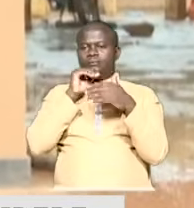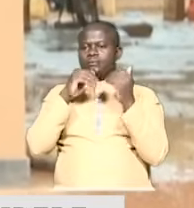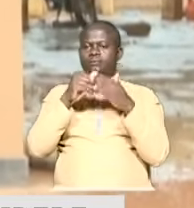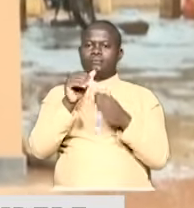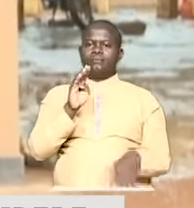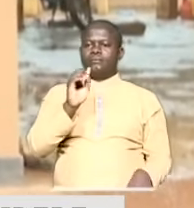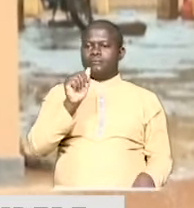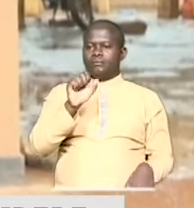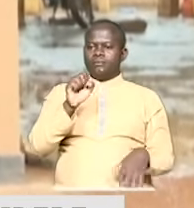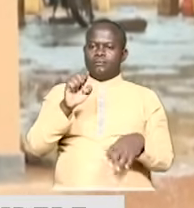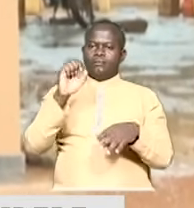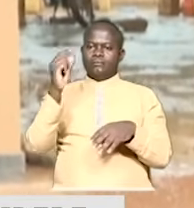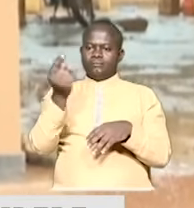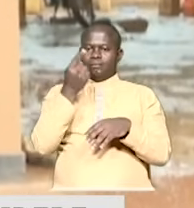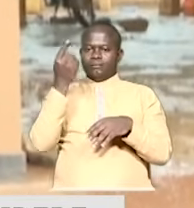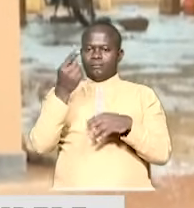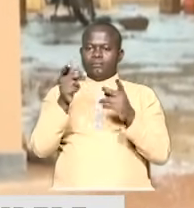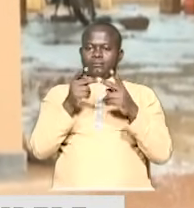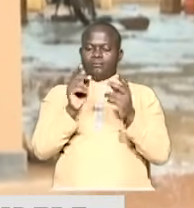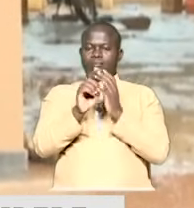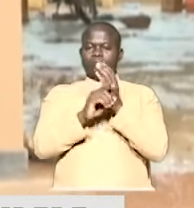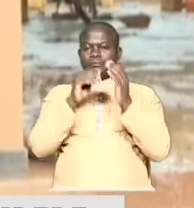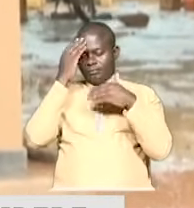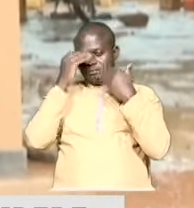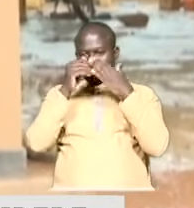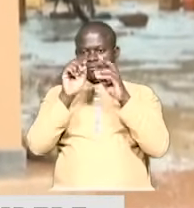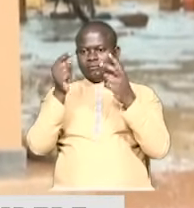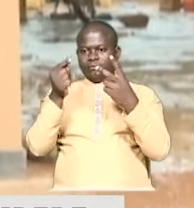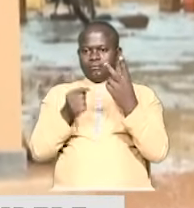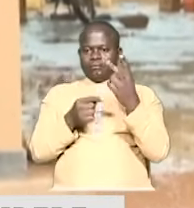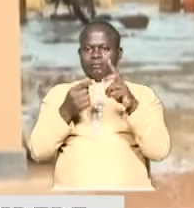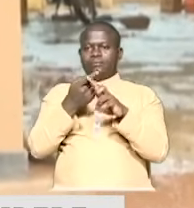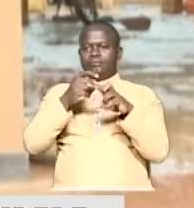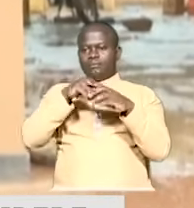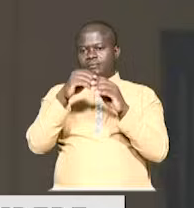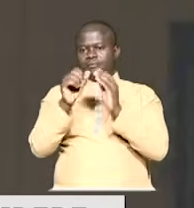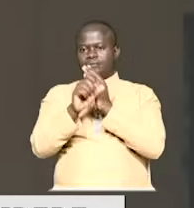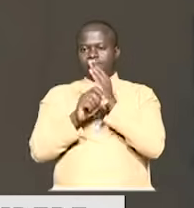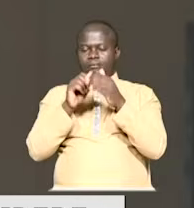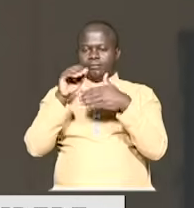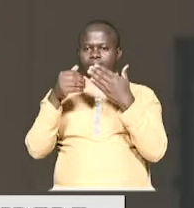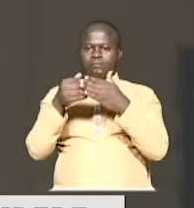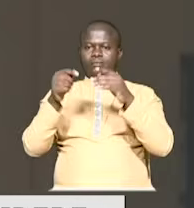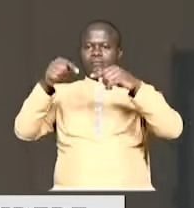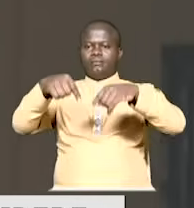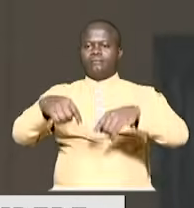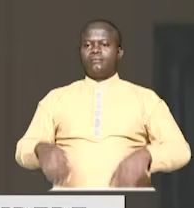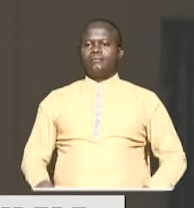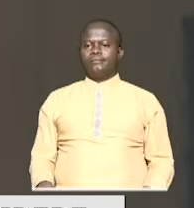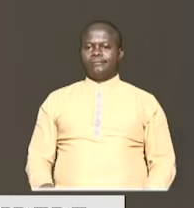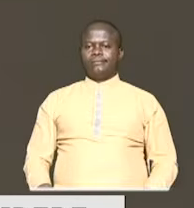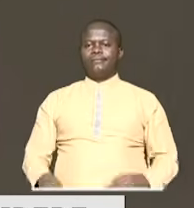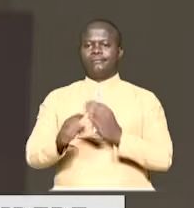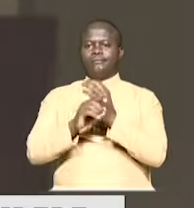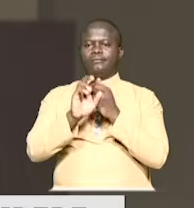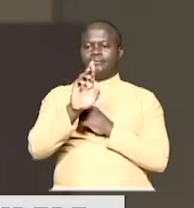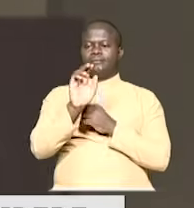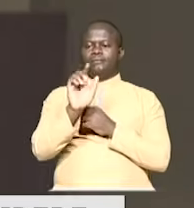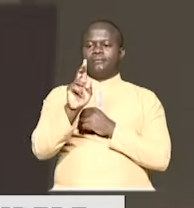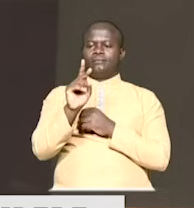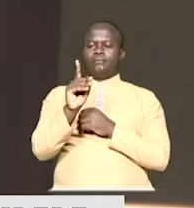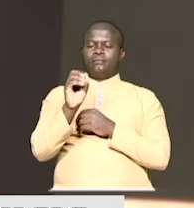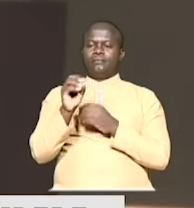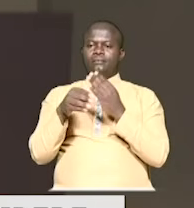gusa ni agakiriro k'akarere ko naha ngaha kari n'uwava mu wundi murenge kaza. Agakiriro k'akarere ka Rulindo